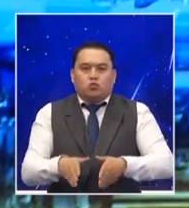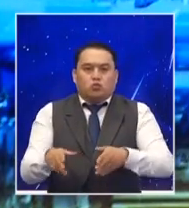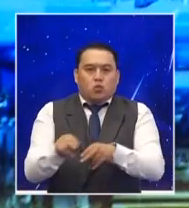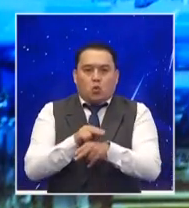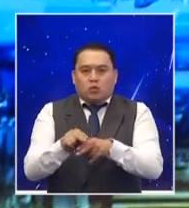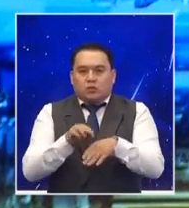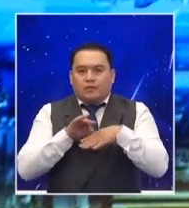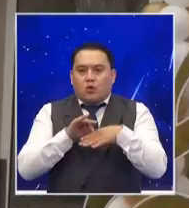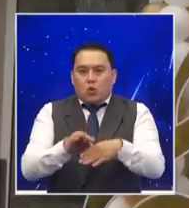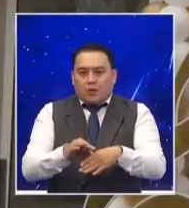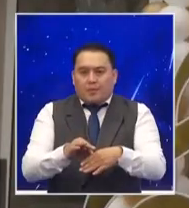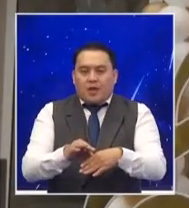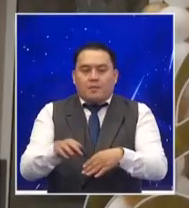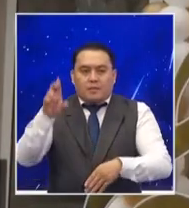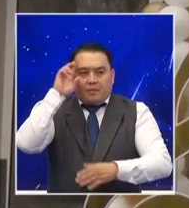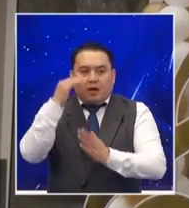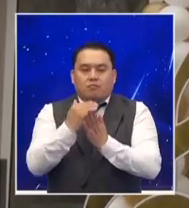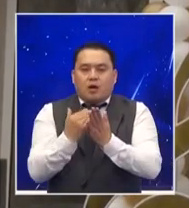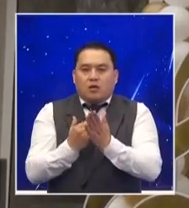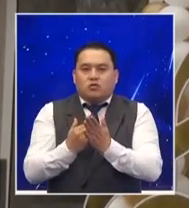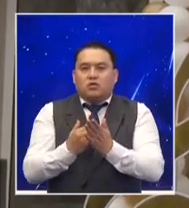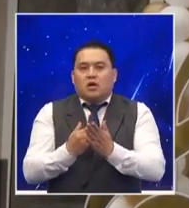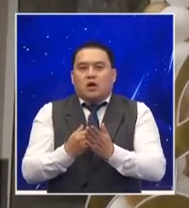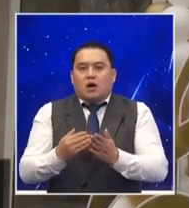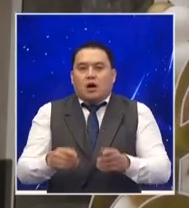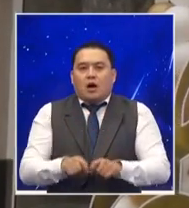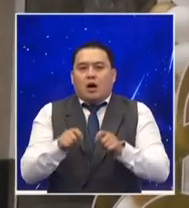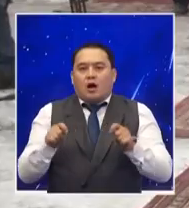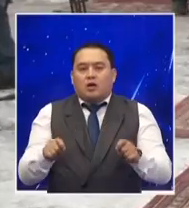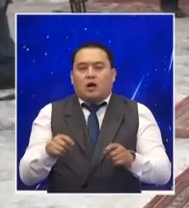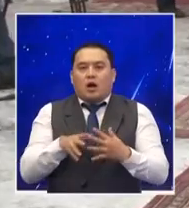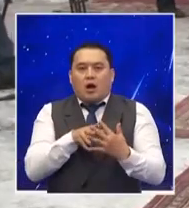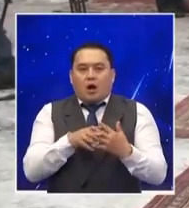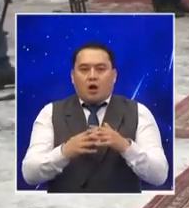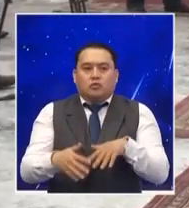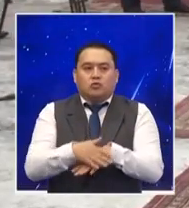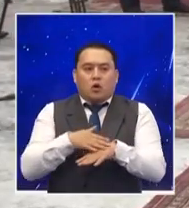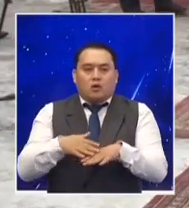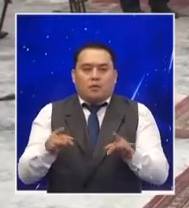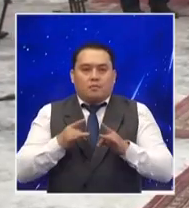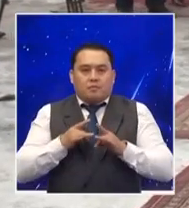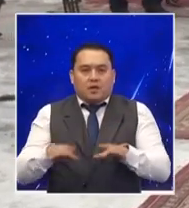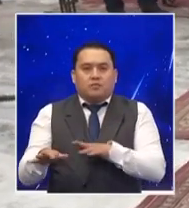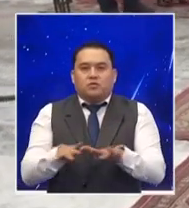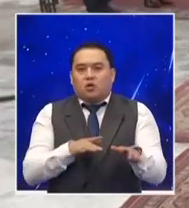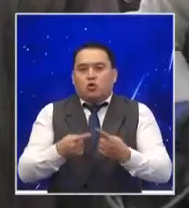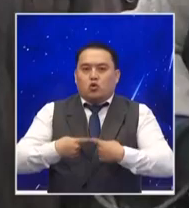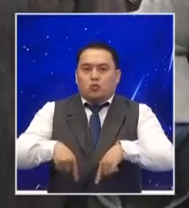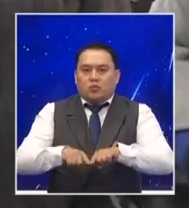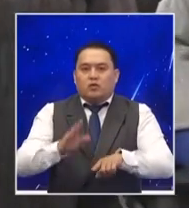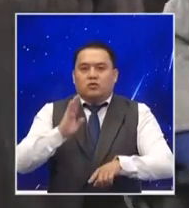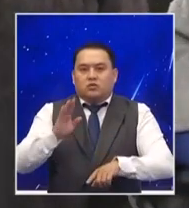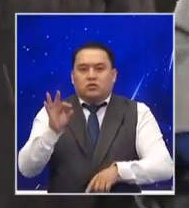күрделі жөндеуден өтті. Мемлекеттік бағдарлама шапағатын енді ауыл тұрғындары көреді. Нысанда мерекелік шаралар ұйымдастырылып,